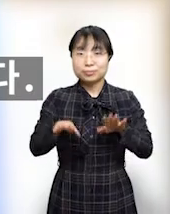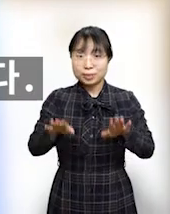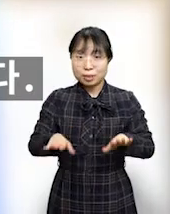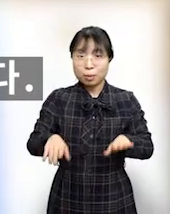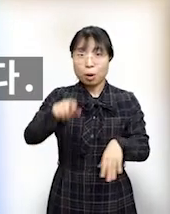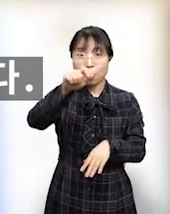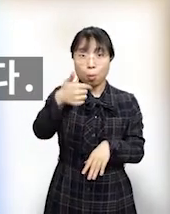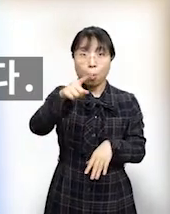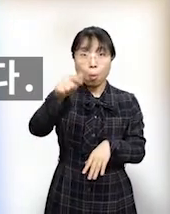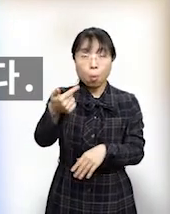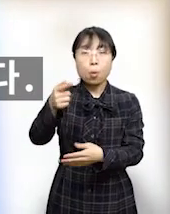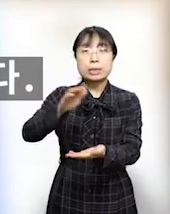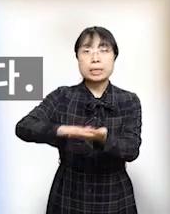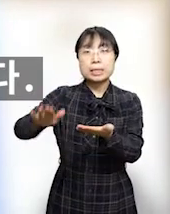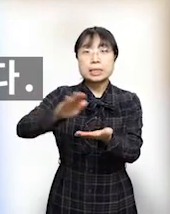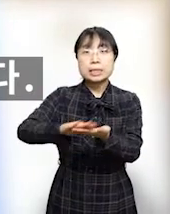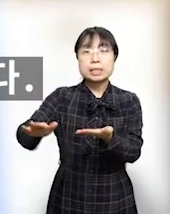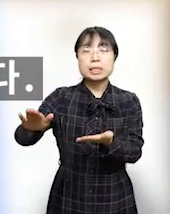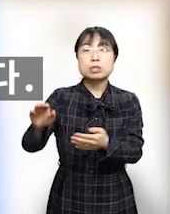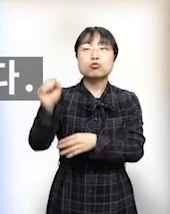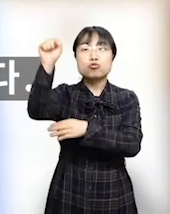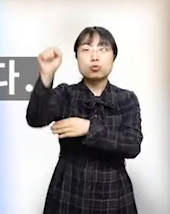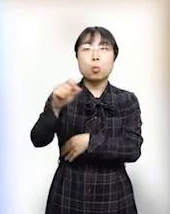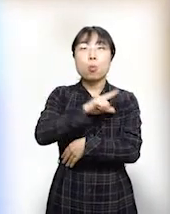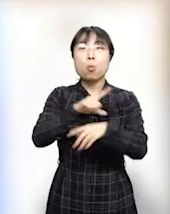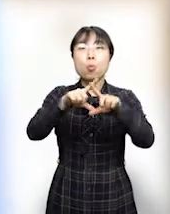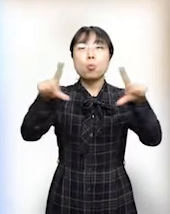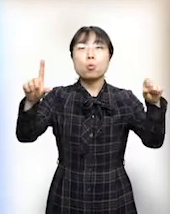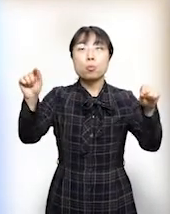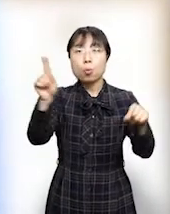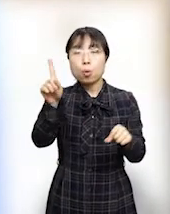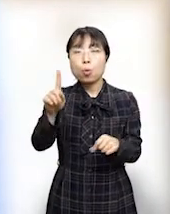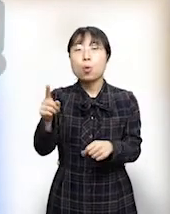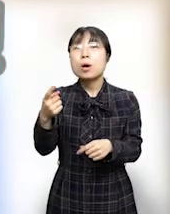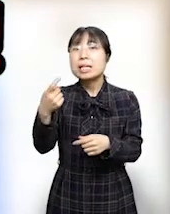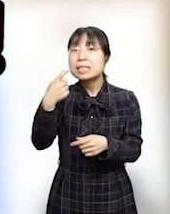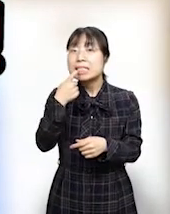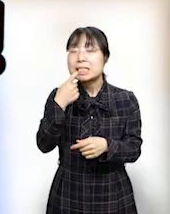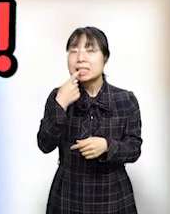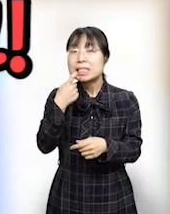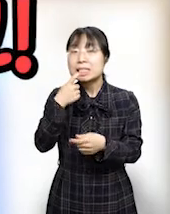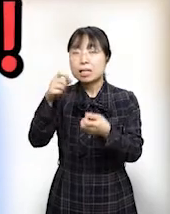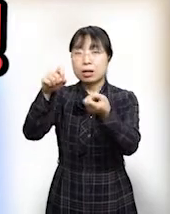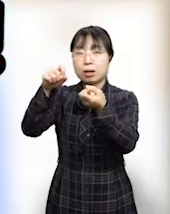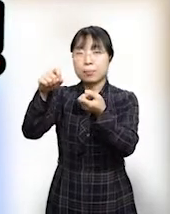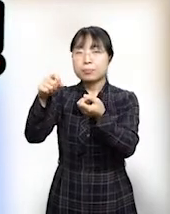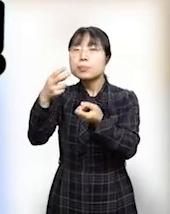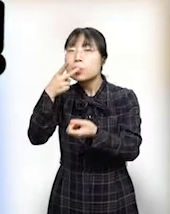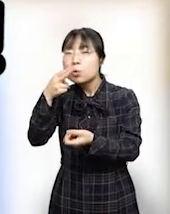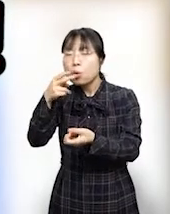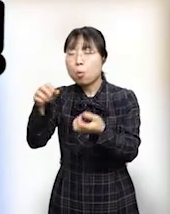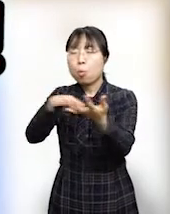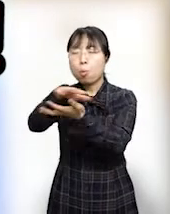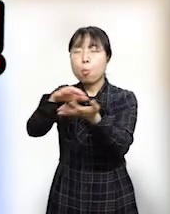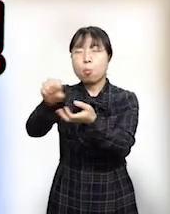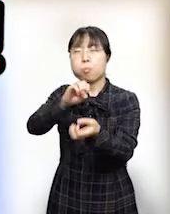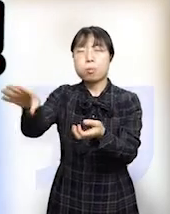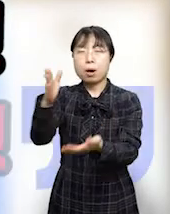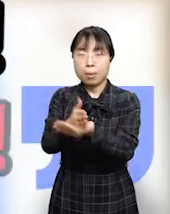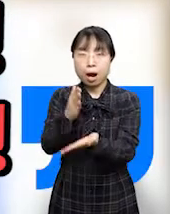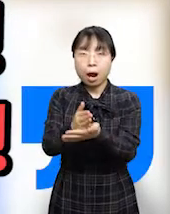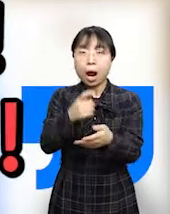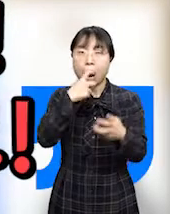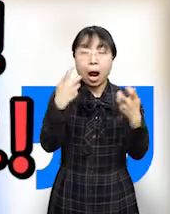고고 챌린지 구호를 이렇게 정했습니다. 투명 페트병 혼합 배출하지 말고